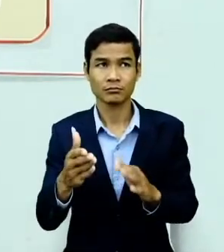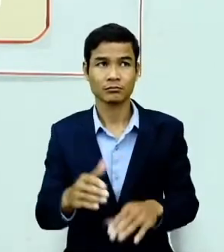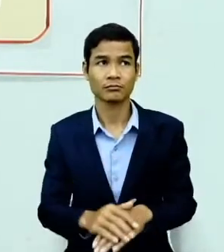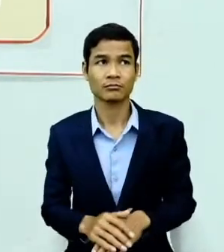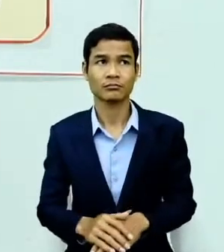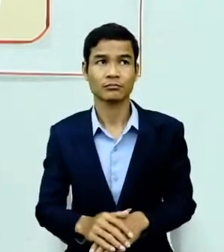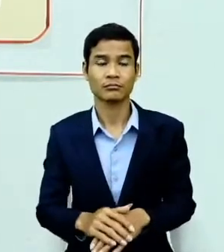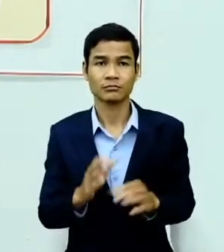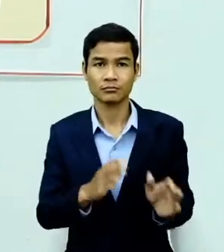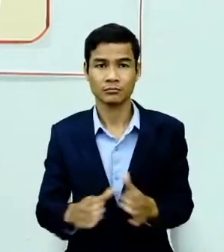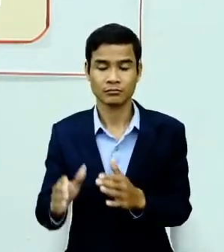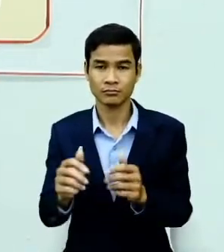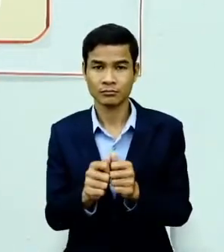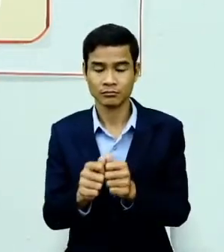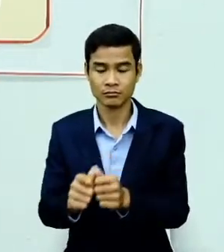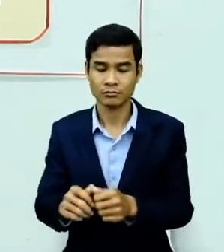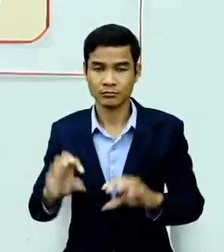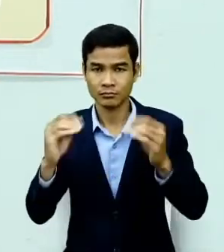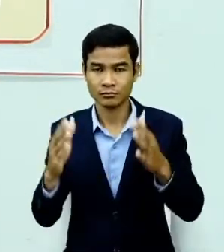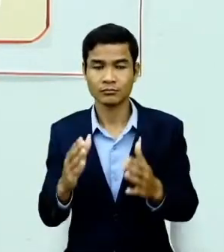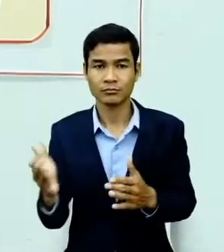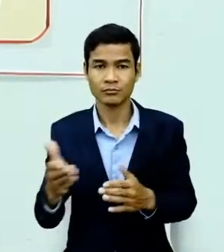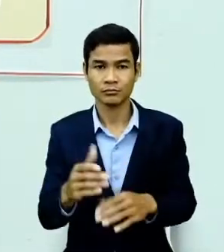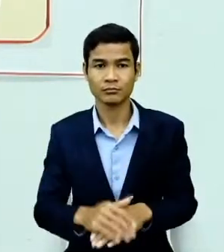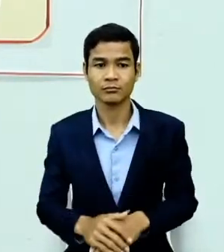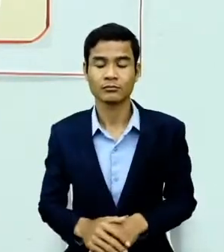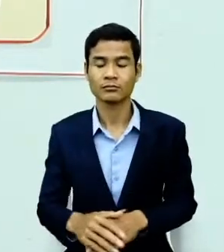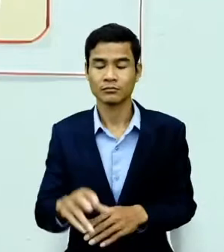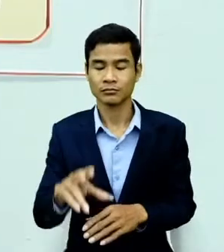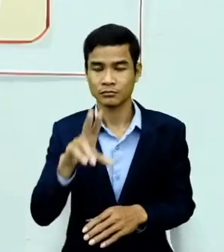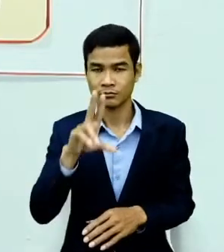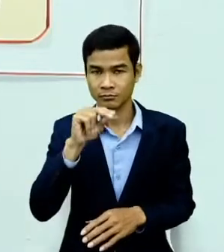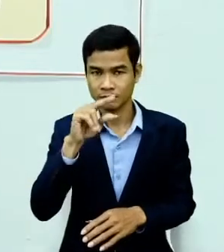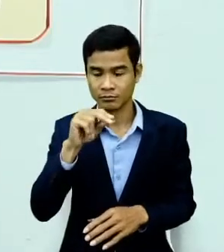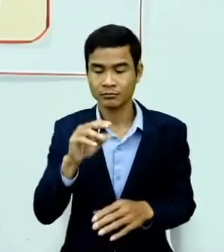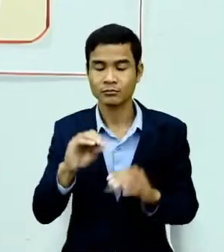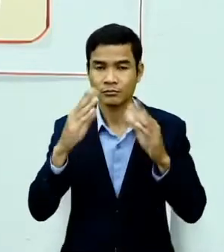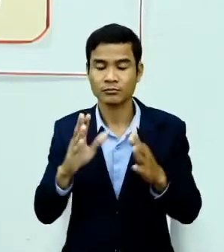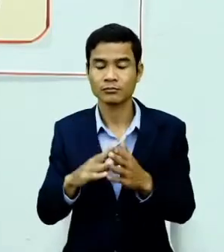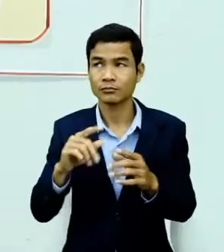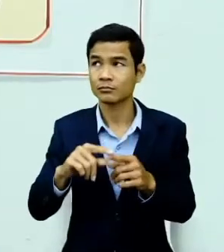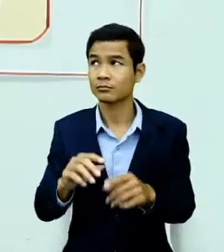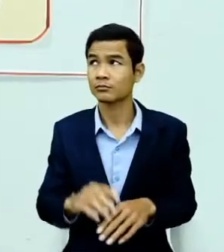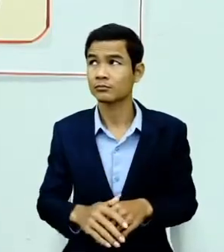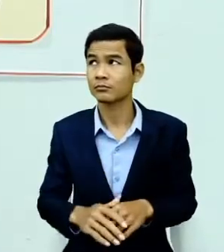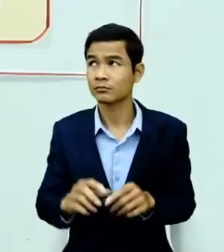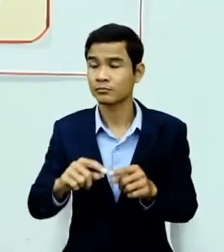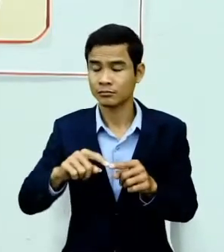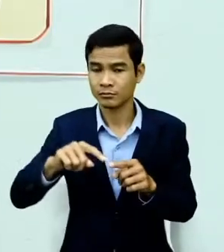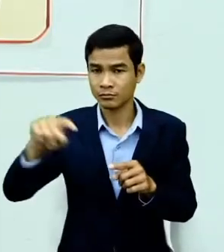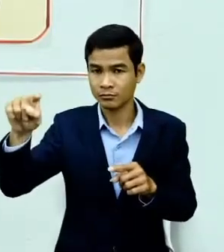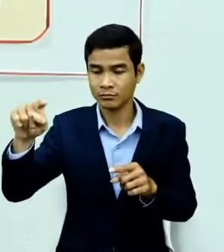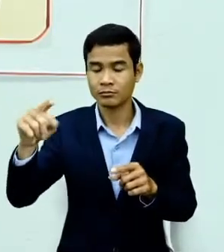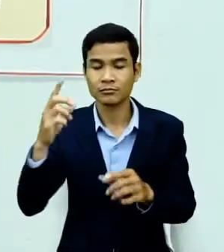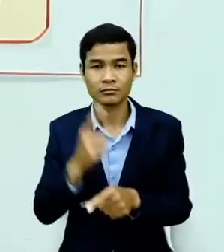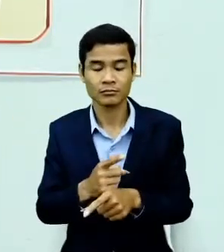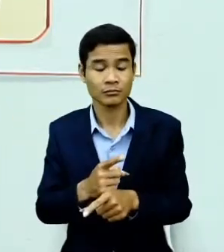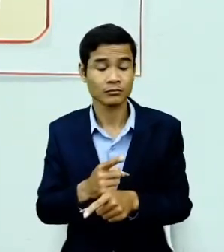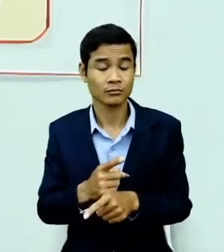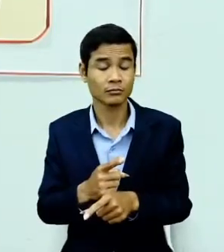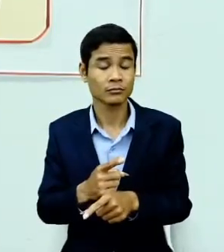គ្រូចាអញ្ចឹងពាក្យនេះគឺយើងអានថាទាអ្នកគ្រូគូសភ្ជាប់ទៅនឹងរូបទាត្រឹមត្រូវទេ